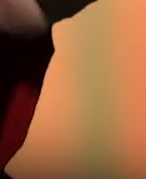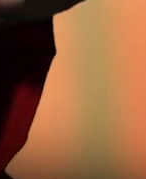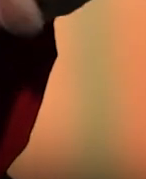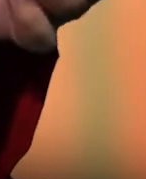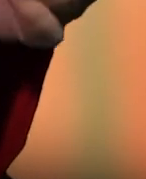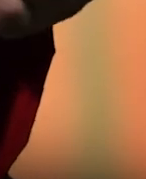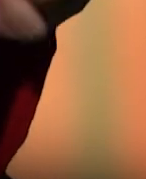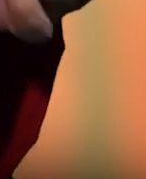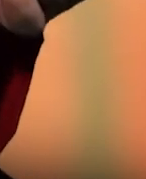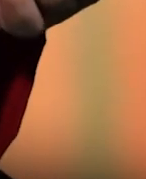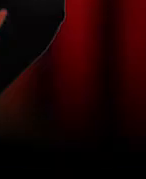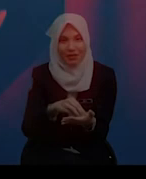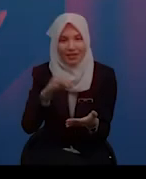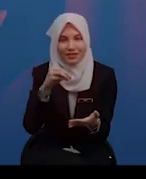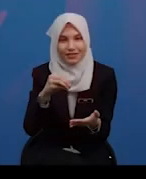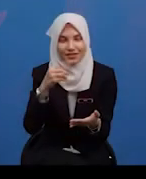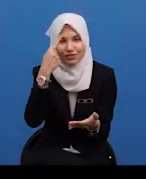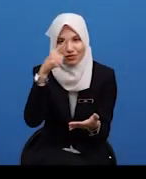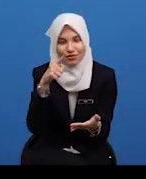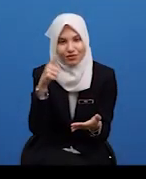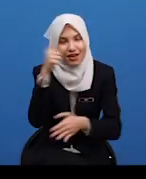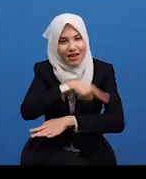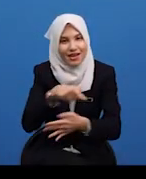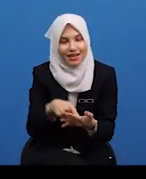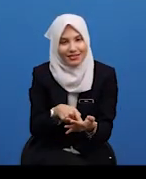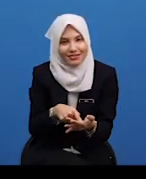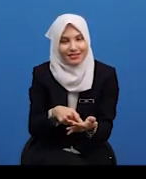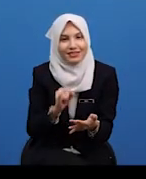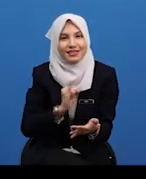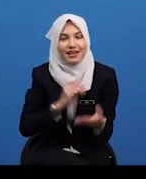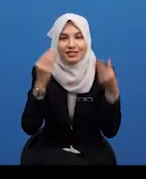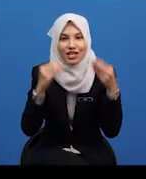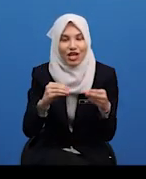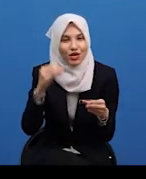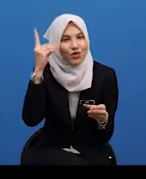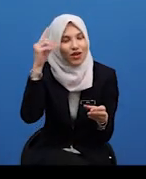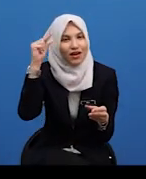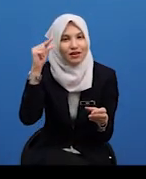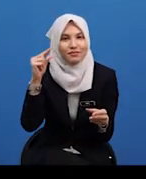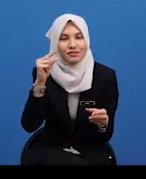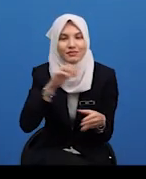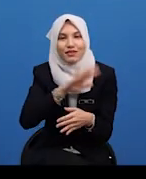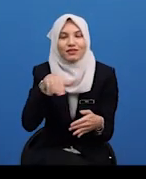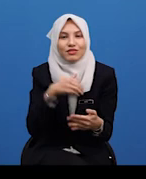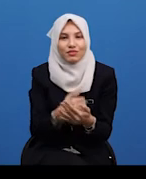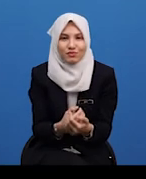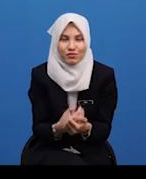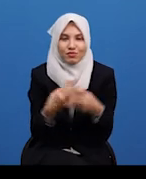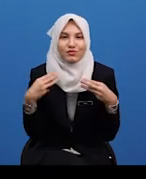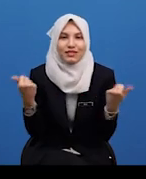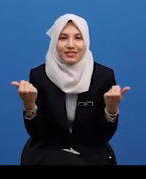Sekian dahulu dari saya, Cikgu Dola Gambus. Semoga semua murid kekal ceria dan